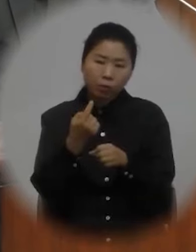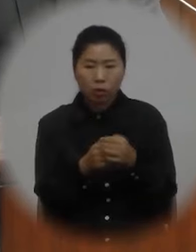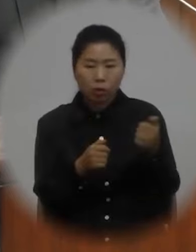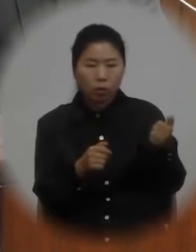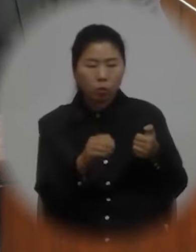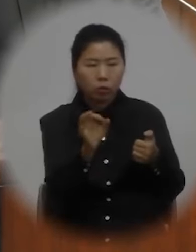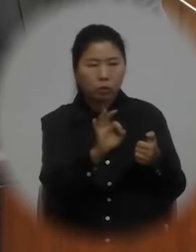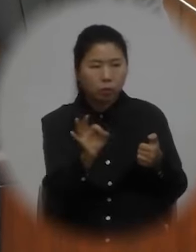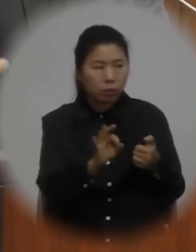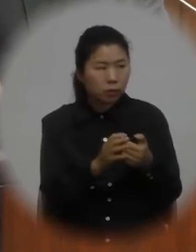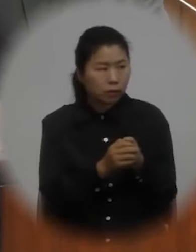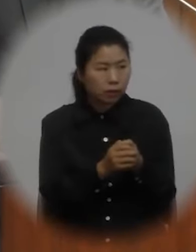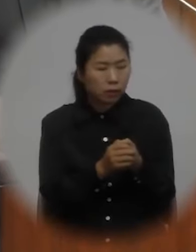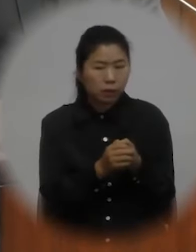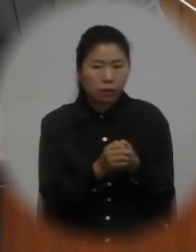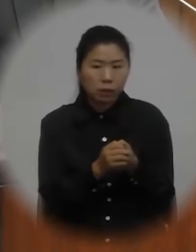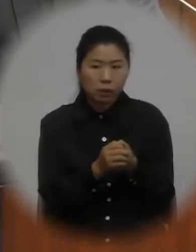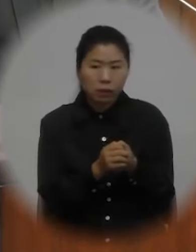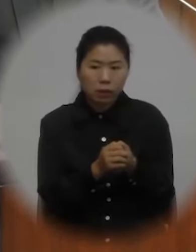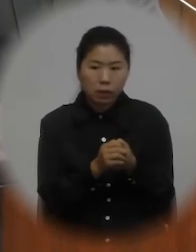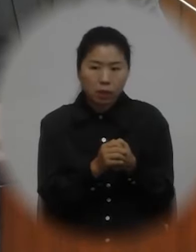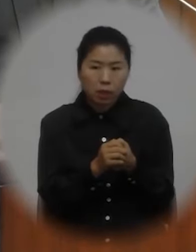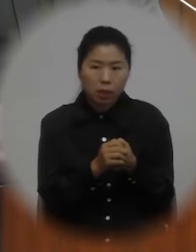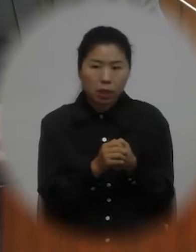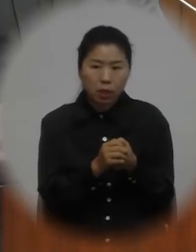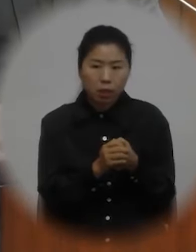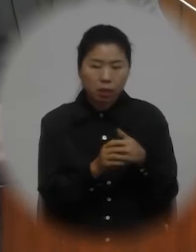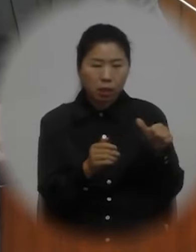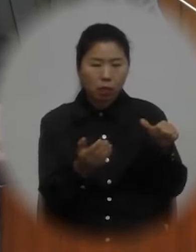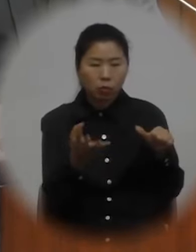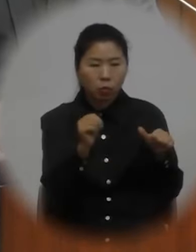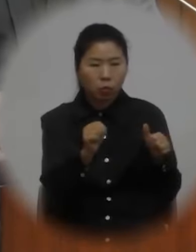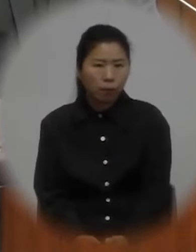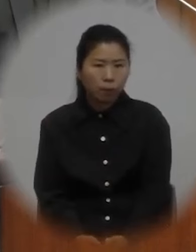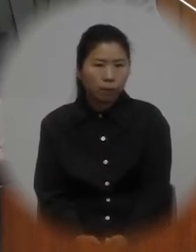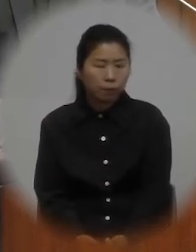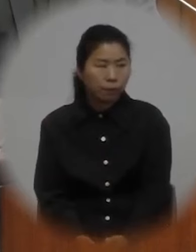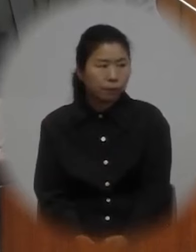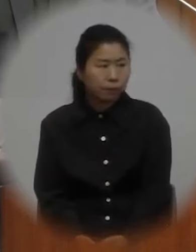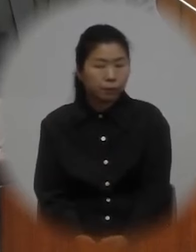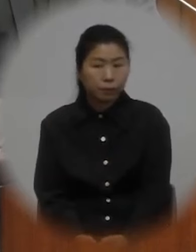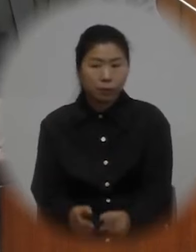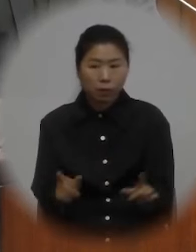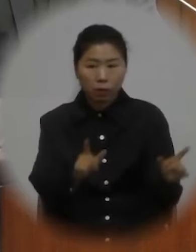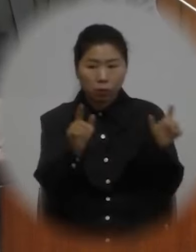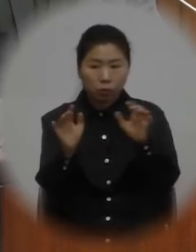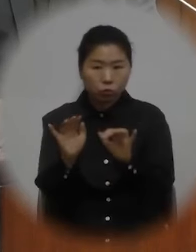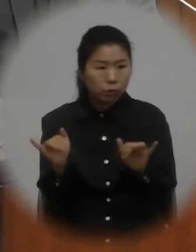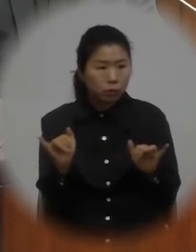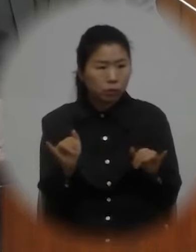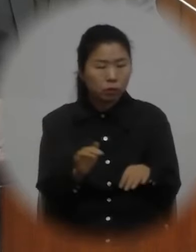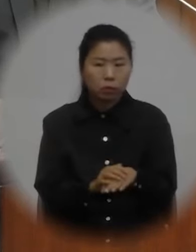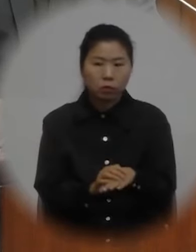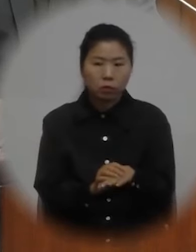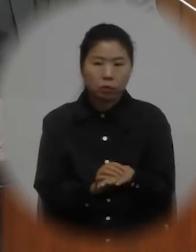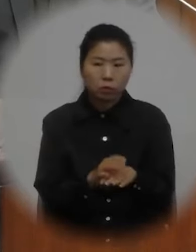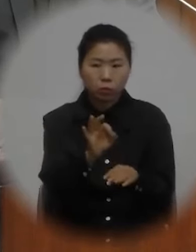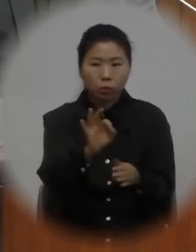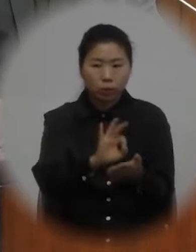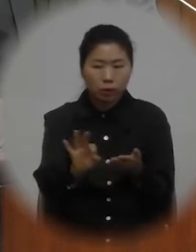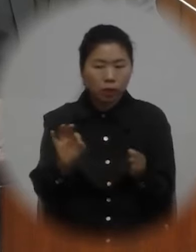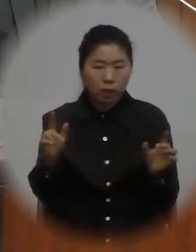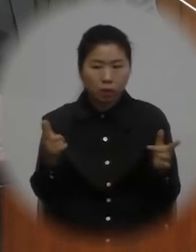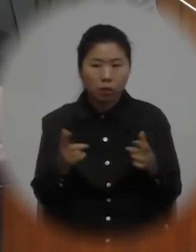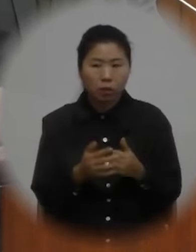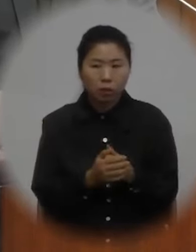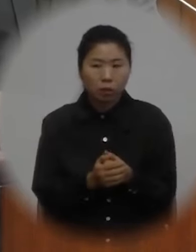봅니다. 그러니까 전체 50%, 50%. 예산이 얼마죠? 한 5억 정도 됩니다. 주민들한테는 필요한 게 없습니다. 주민들이 돈낸게 아니기